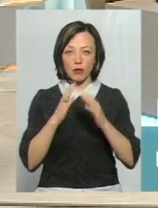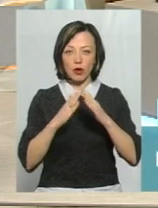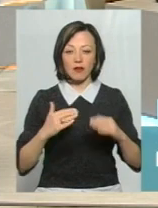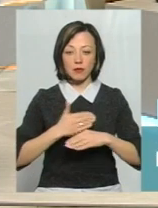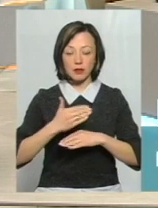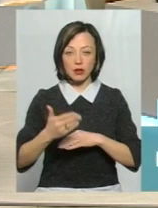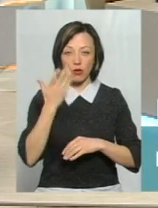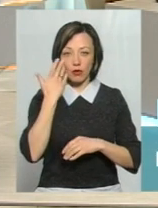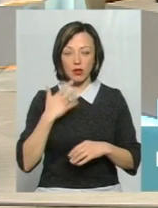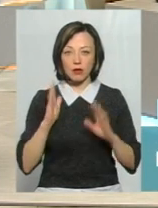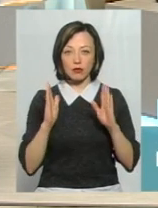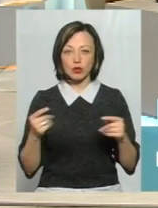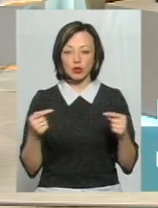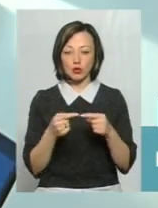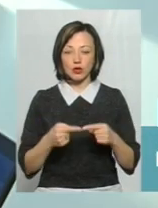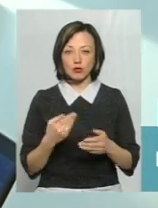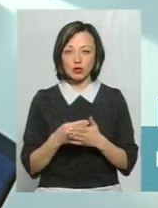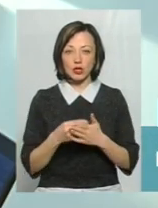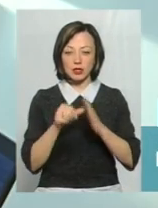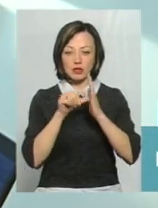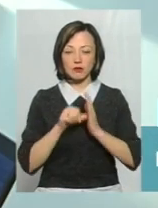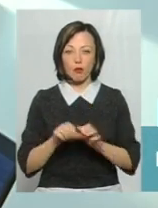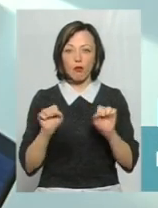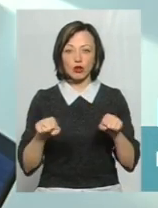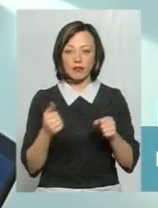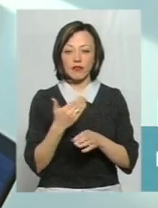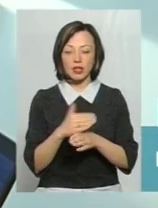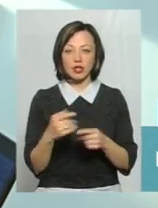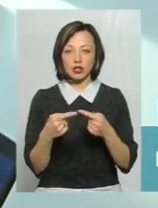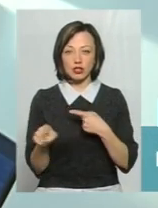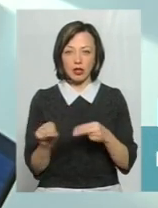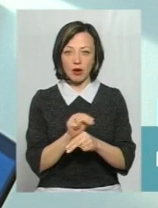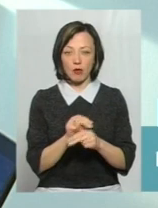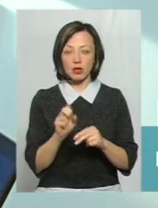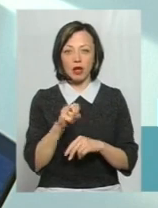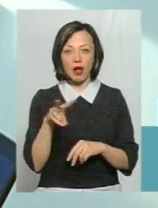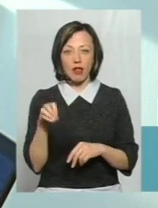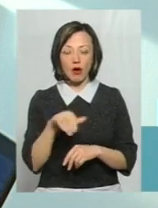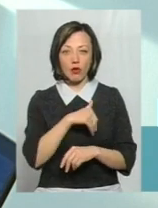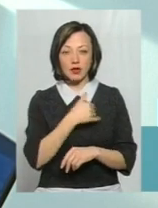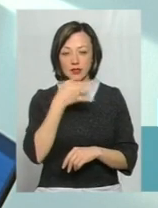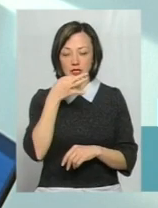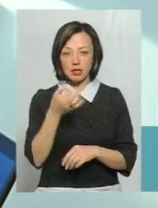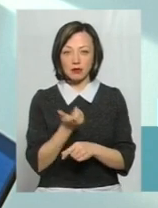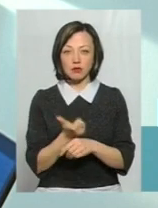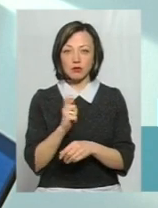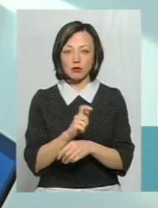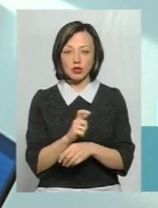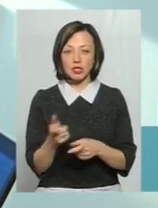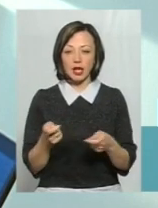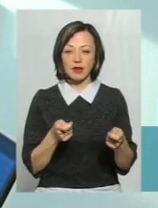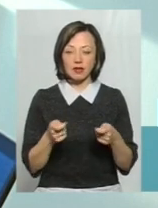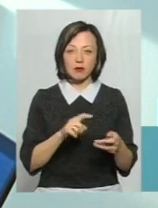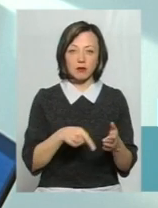коли буде уточнення бюджету за 6 місяців, можливо, ми виділимо і на інший ремонт. Але хотів би сказати, що більшість керівників